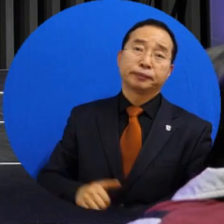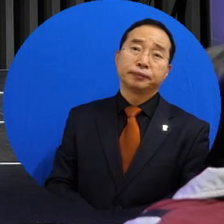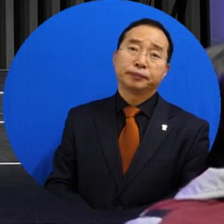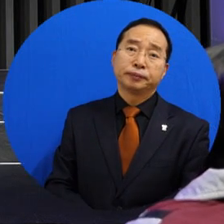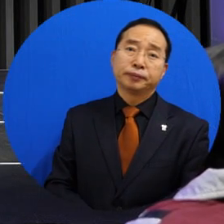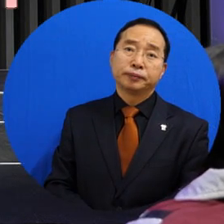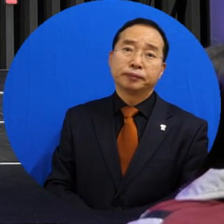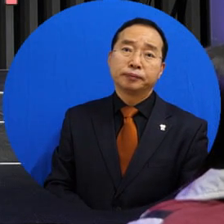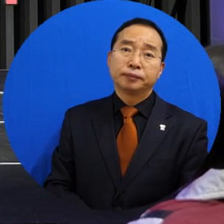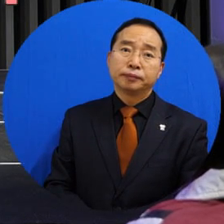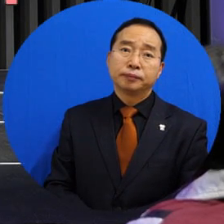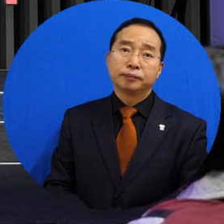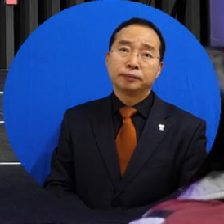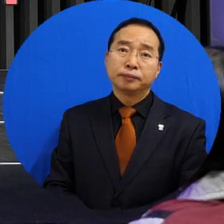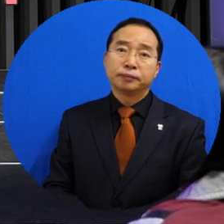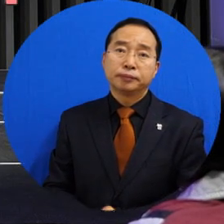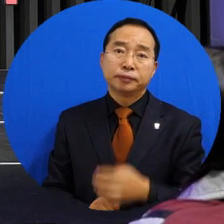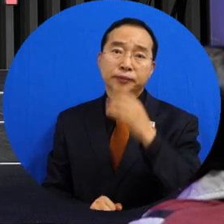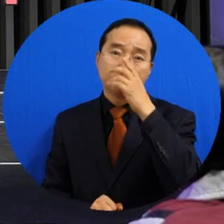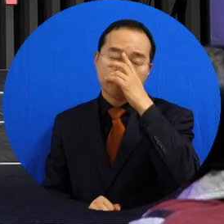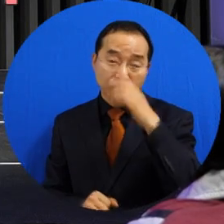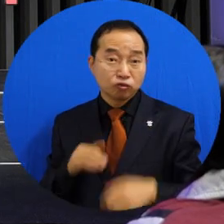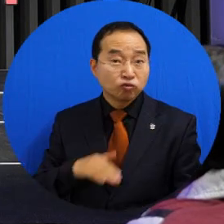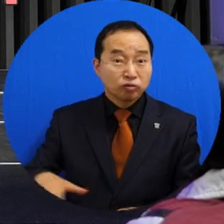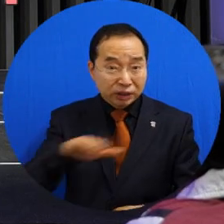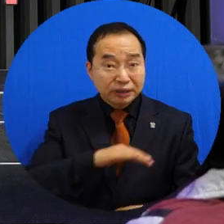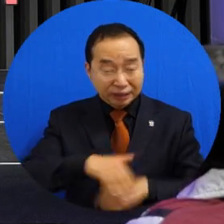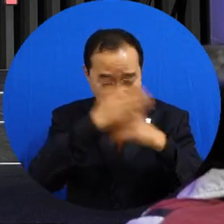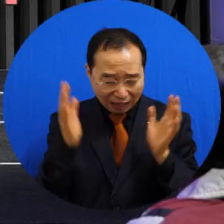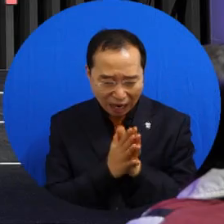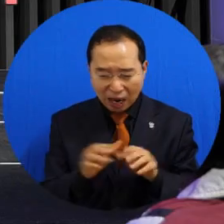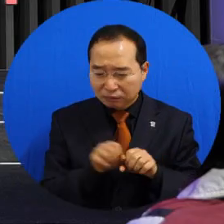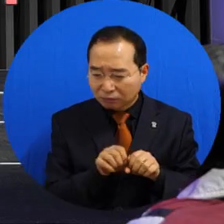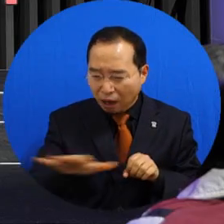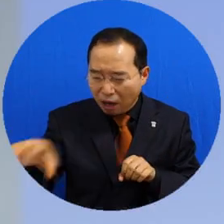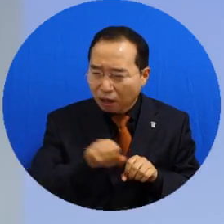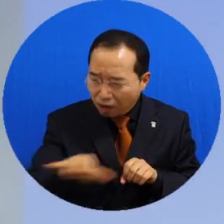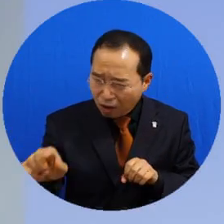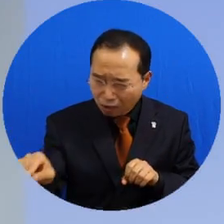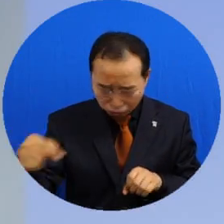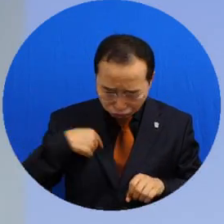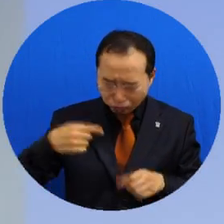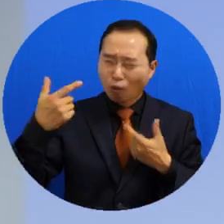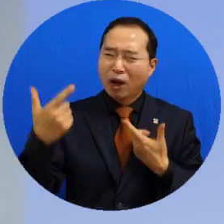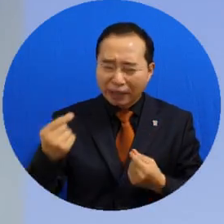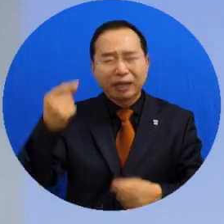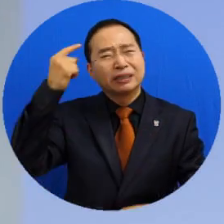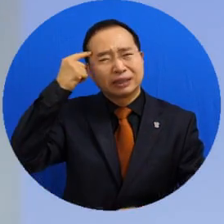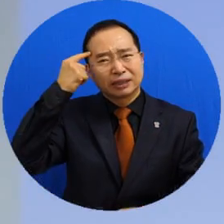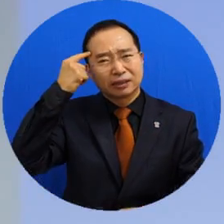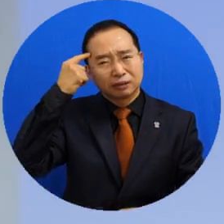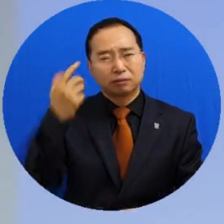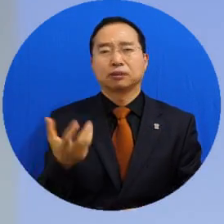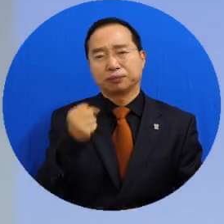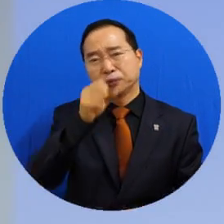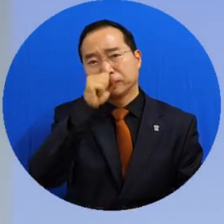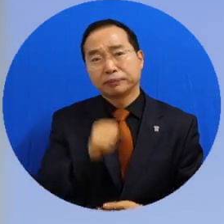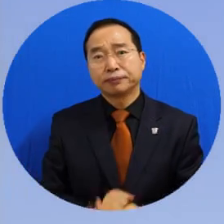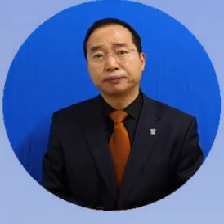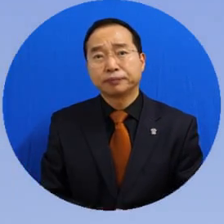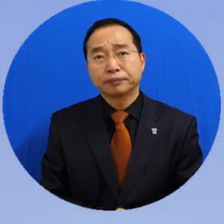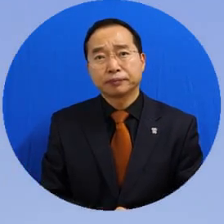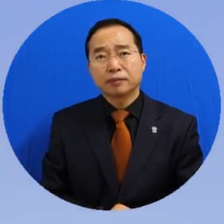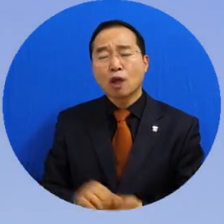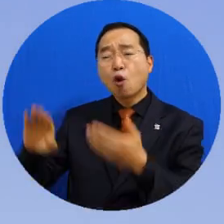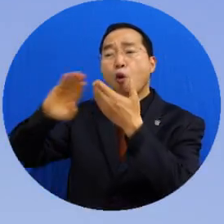일원이다, 이런 공동체적 인식이 생겼으면 좋겠어요. 우리나라에서 재외동포라는